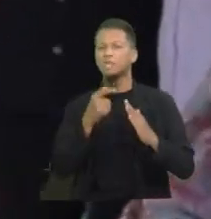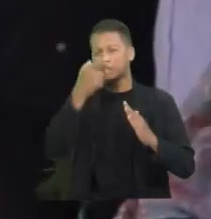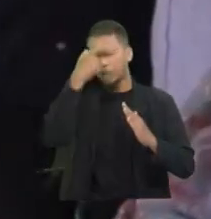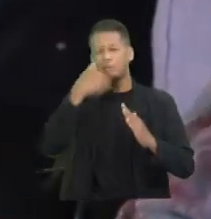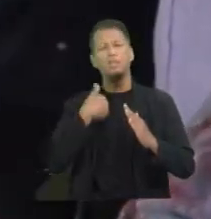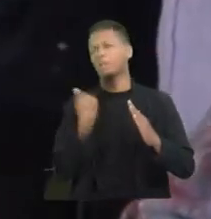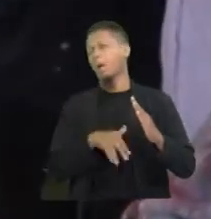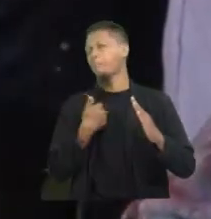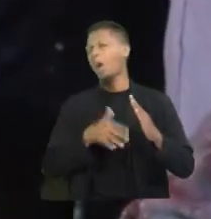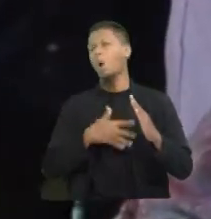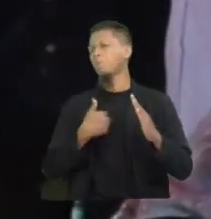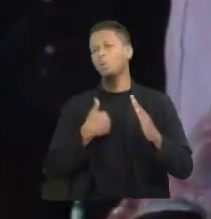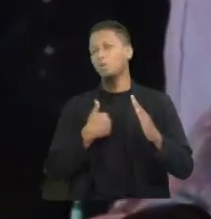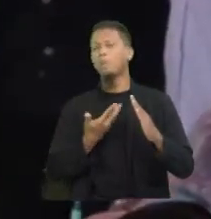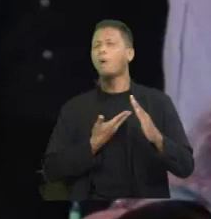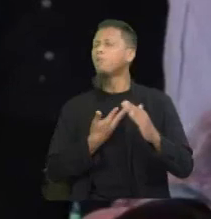anaknya.